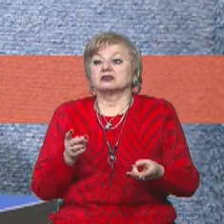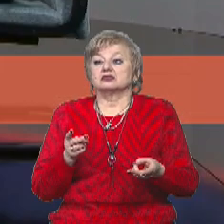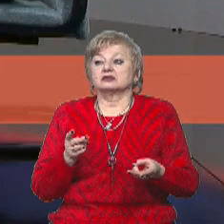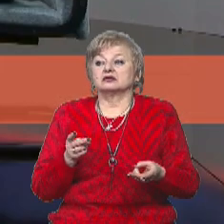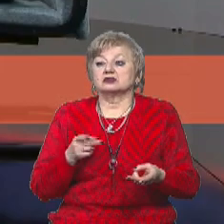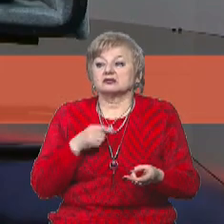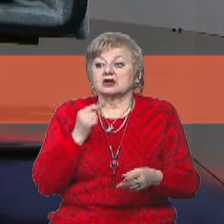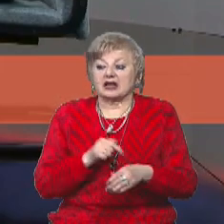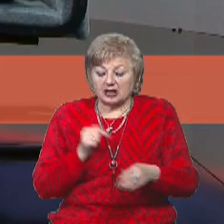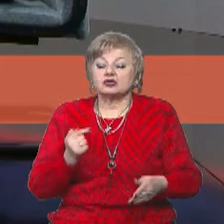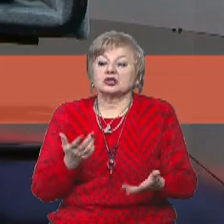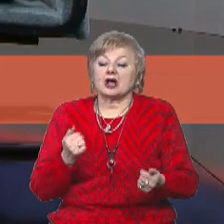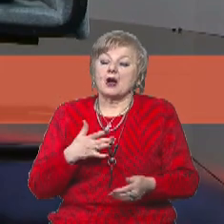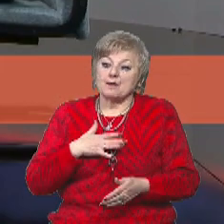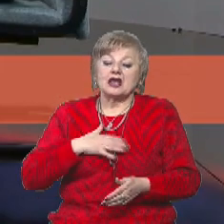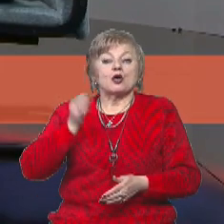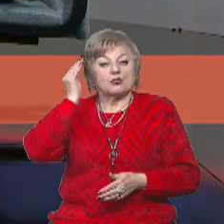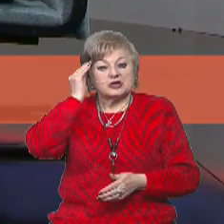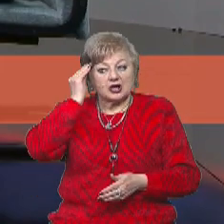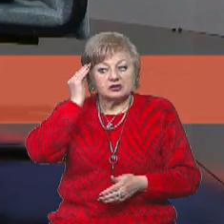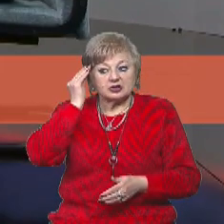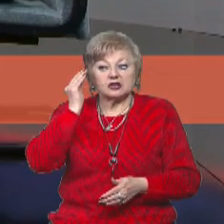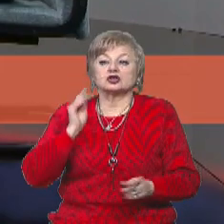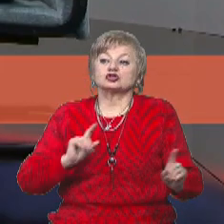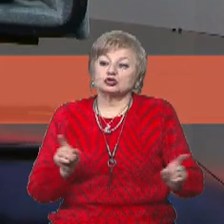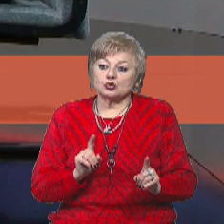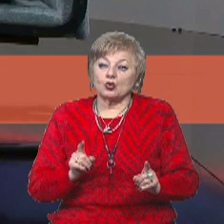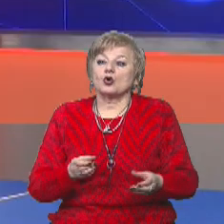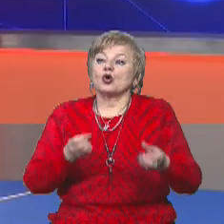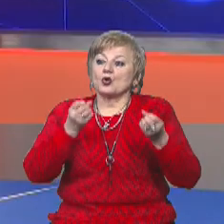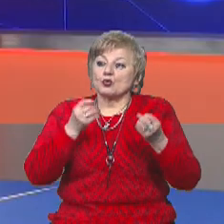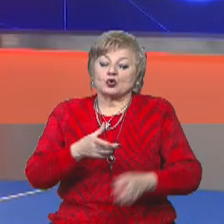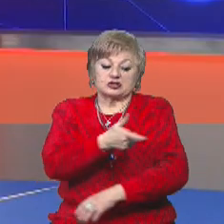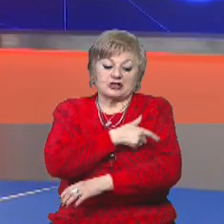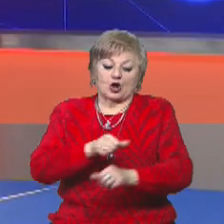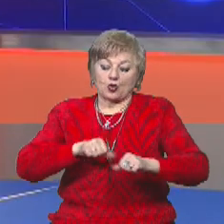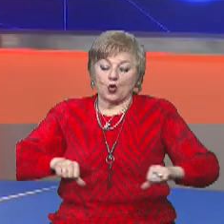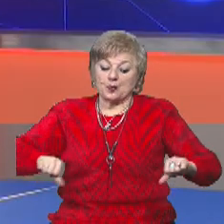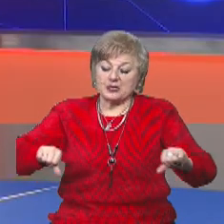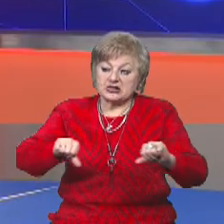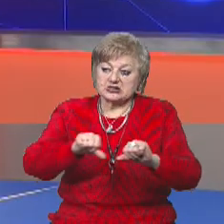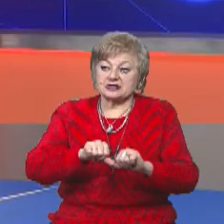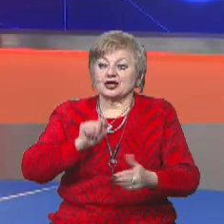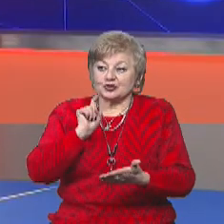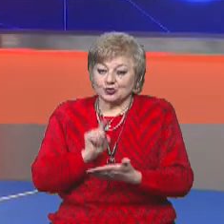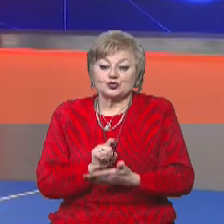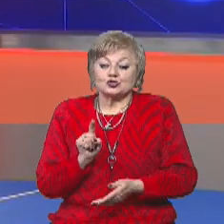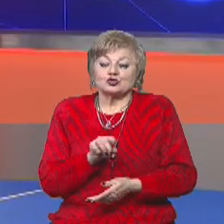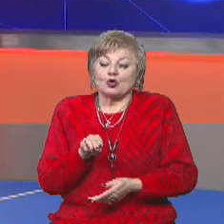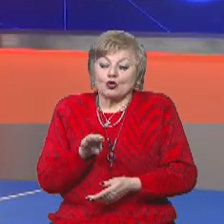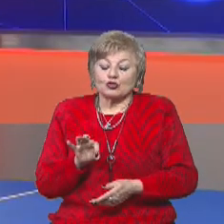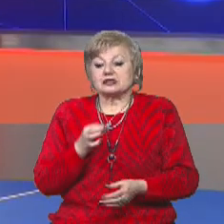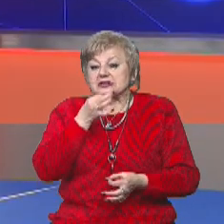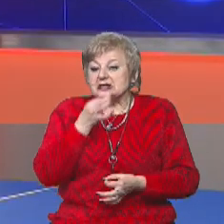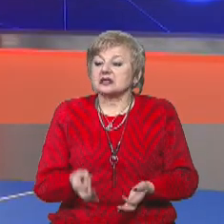Я тільки що сказав, що моя думка наступна, що просто комісія, коли засідає, вони ж мають, ну, щось сказати